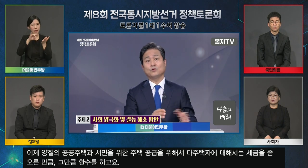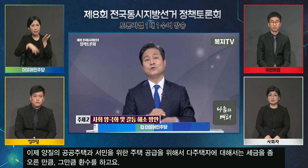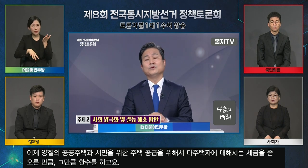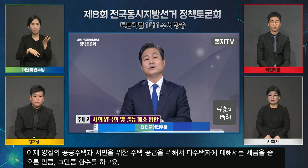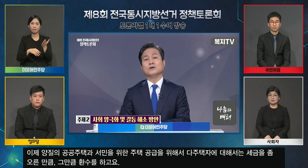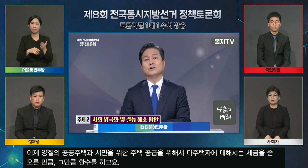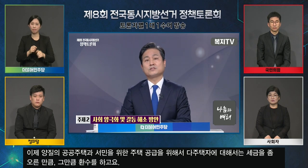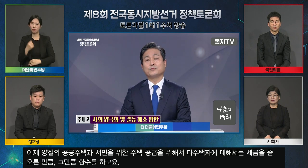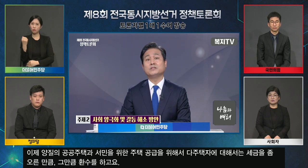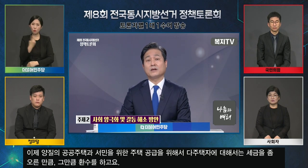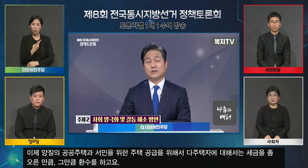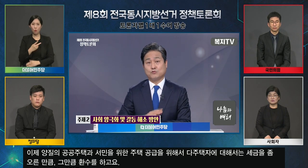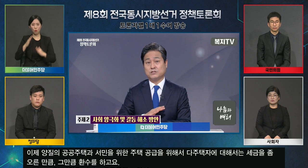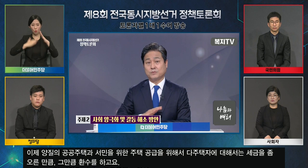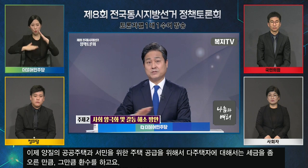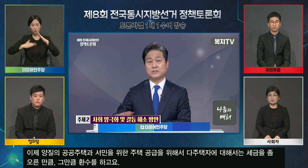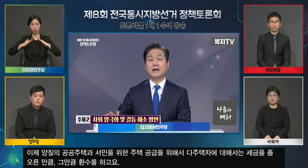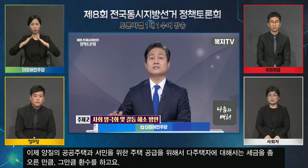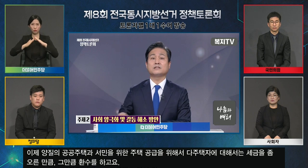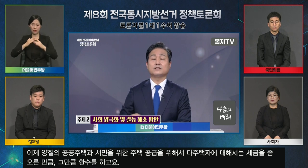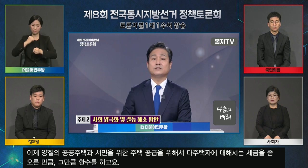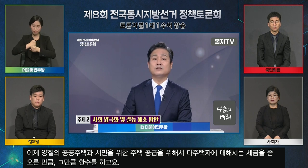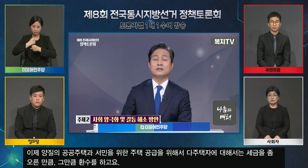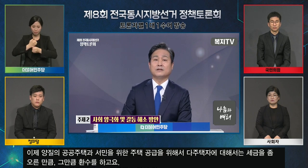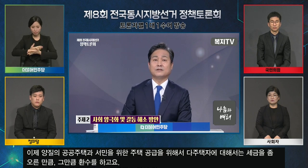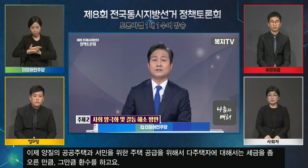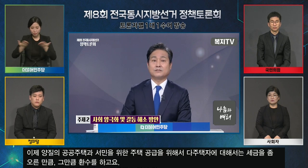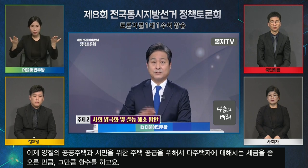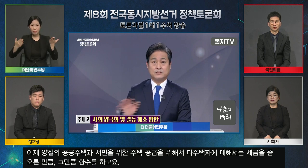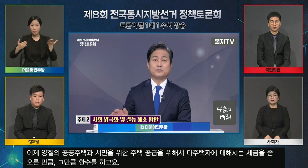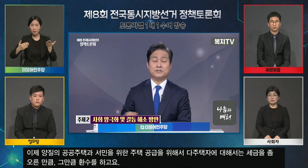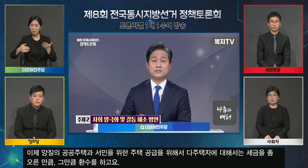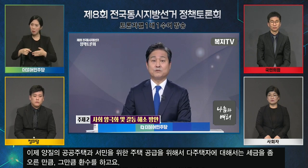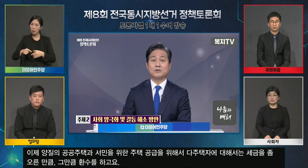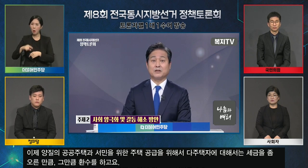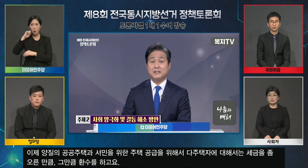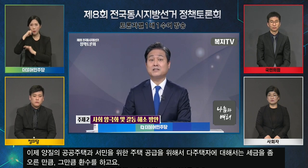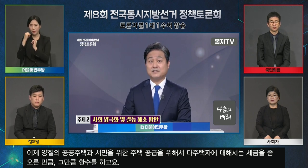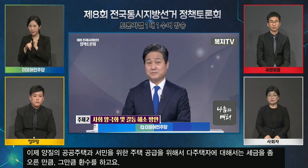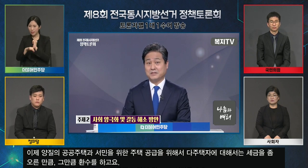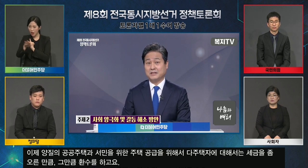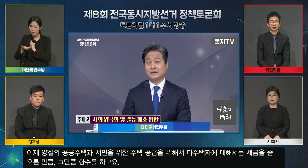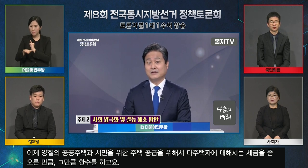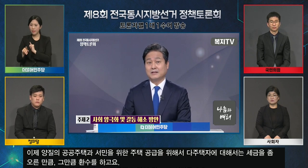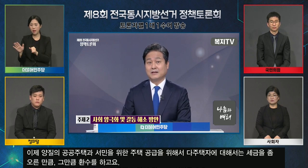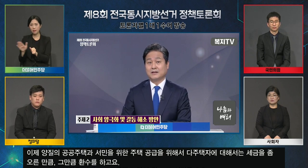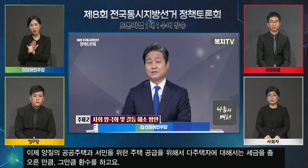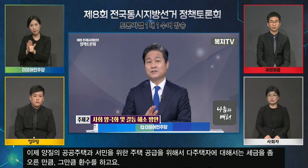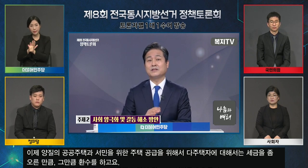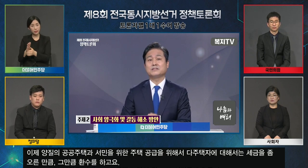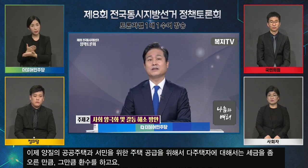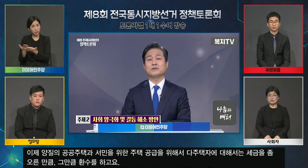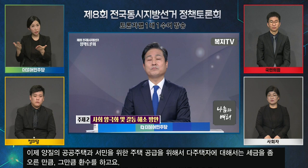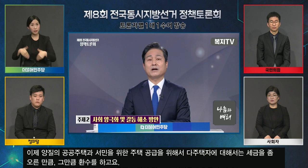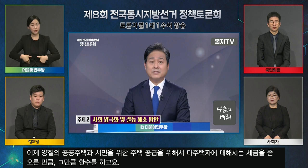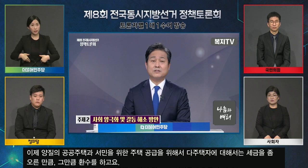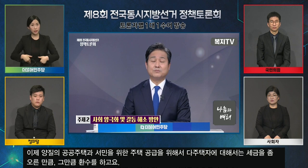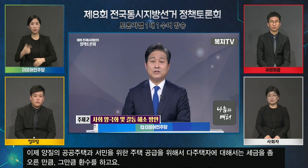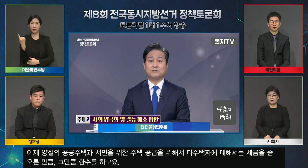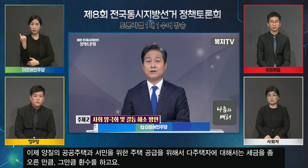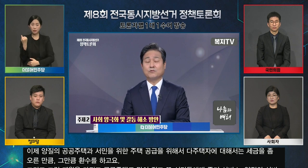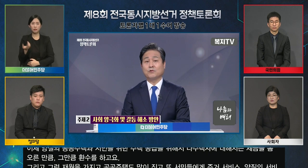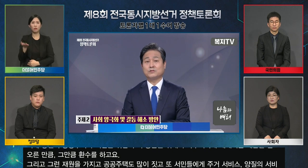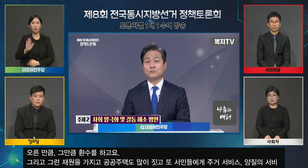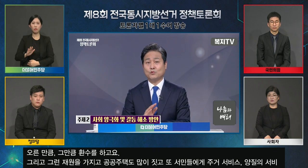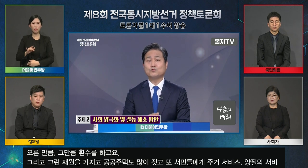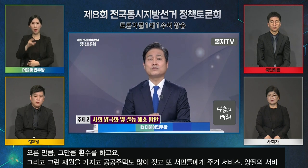짓고 또 서민들에게 주거 서비스 양질적인 서비스를 제공하는 게 맞지 않습니까? 그런데 이제 박근혜